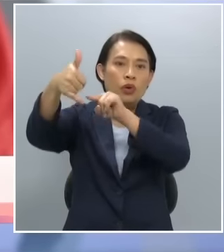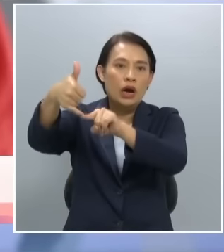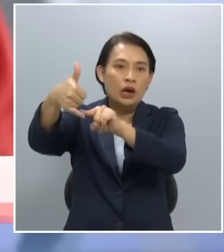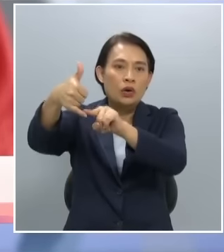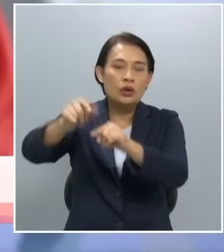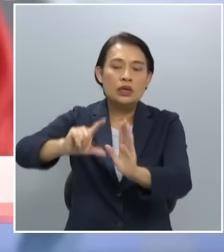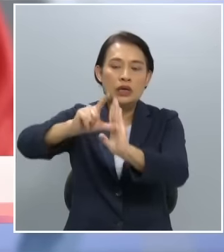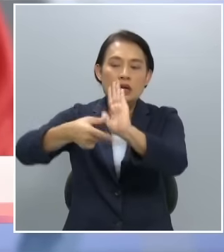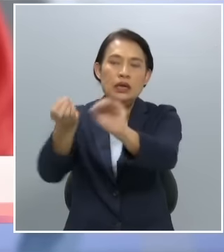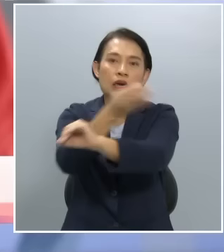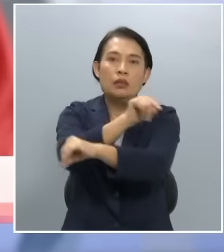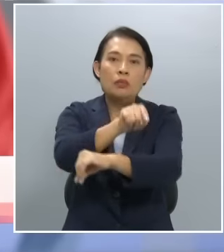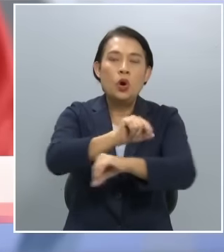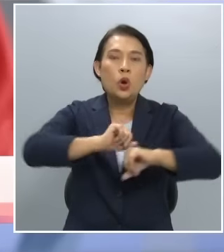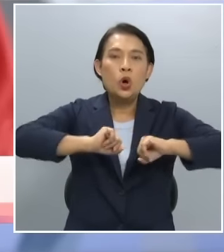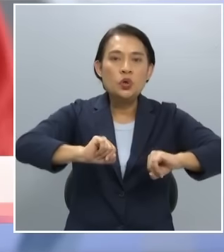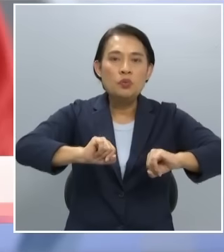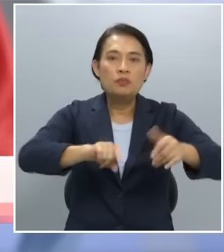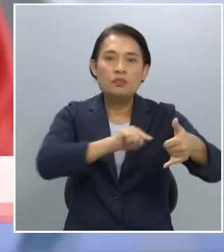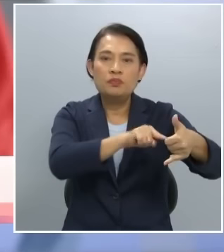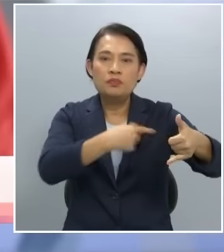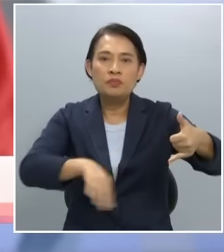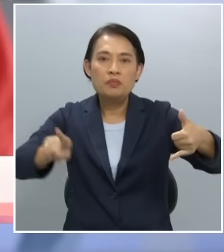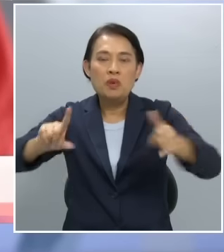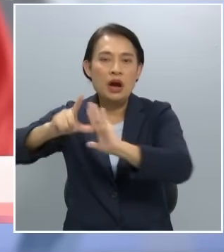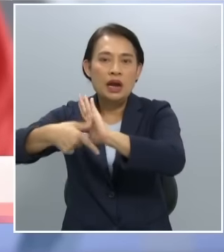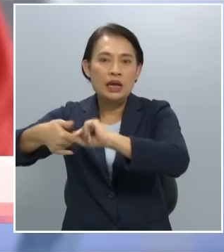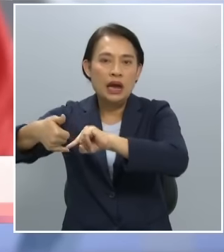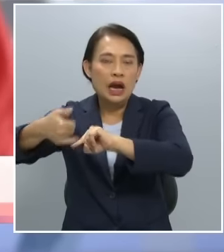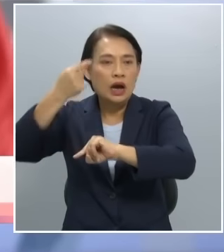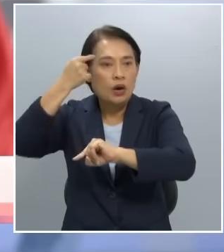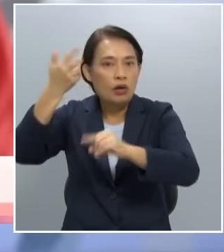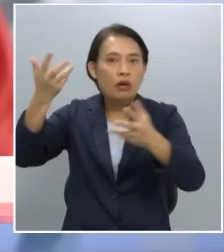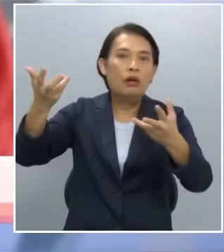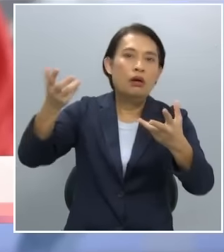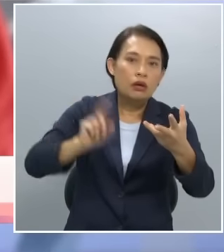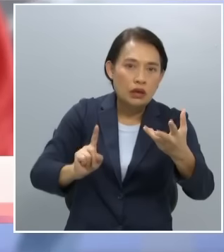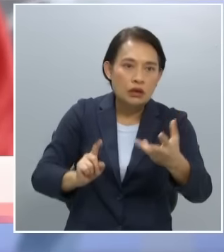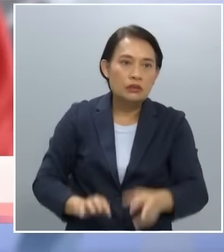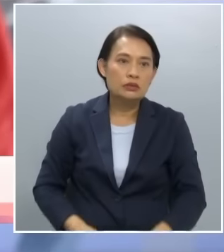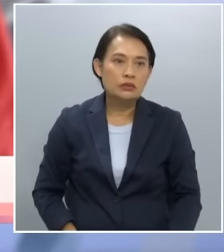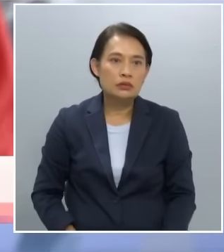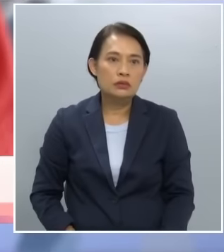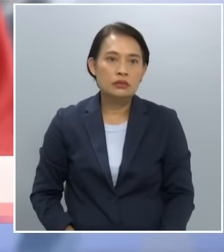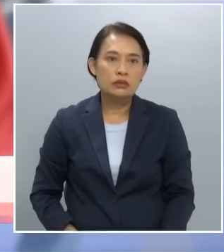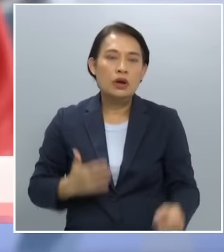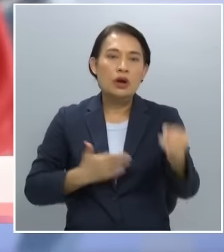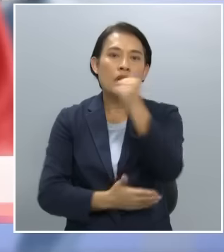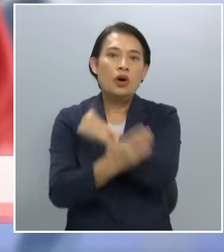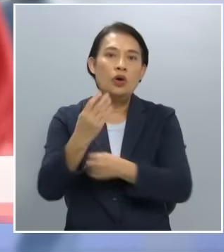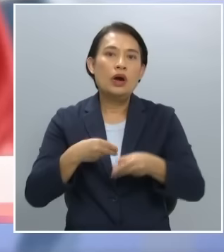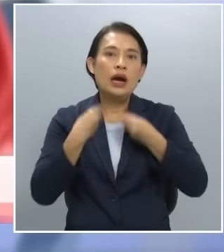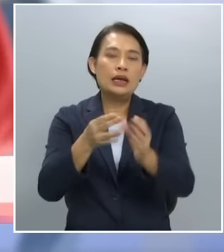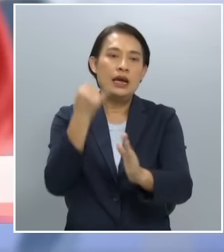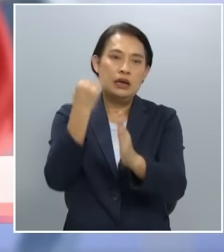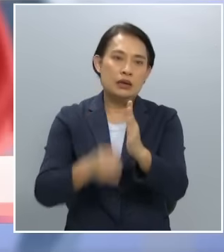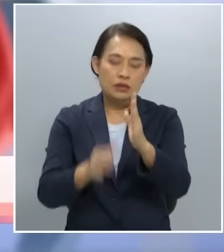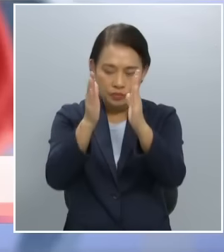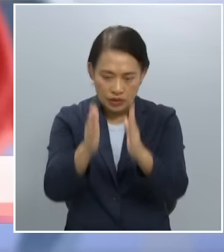เลขาของพี่หนุ่มกัญชัยเนี่ยเรารู้สึกยังไงตอนแรกไม่รู้ตอนนี้รู้แล้วเป็นไงอาจจะให้โอกาสผิดคนครับแล้วก็กลับมาก่อเหตุ